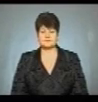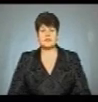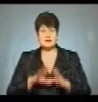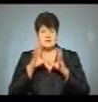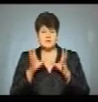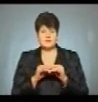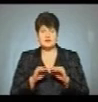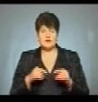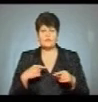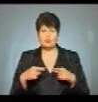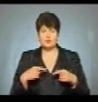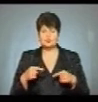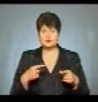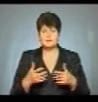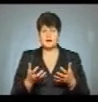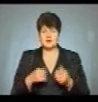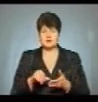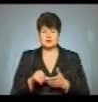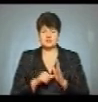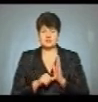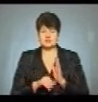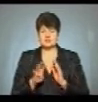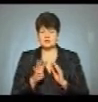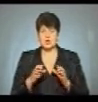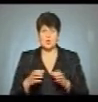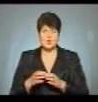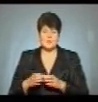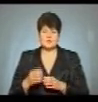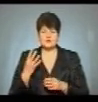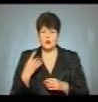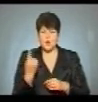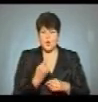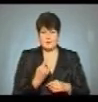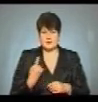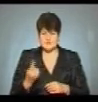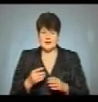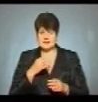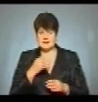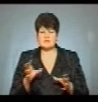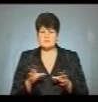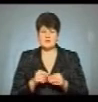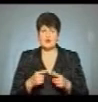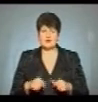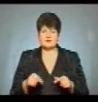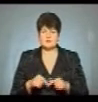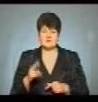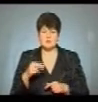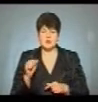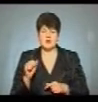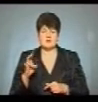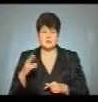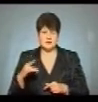Загалом у дитячому футбольному турнірі взяли участь 64 команди з 4 областей, повідомив співорганізатор фестивалю Дмитро